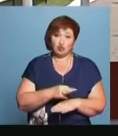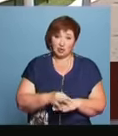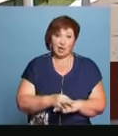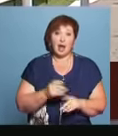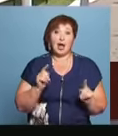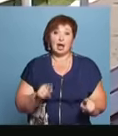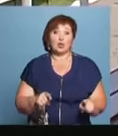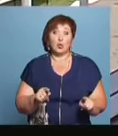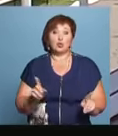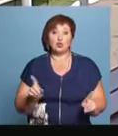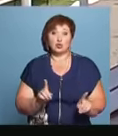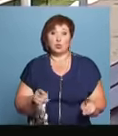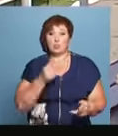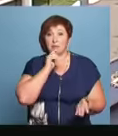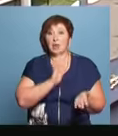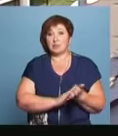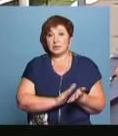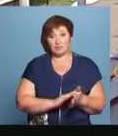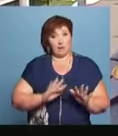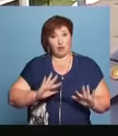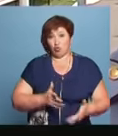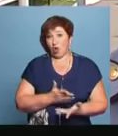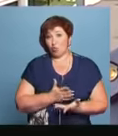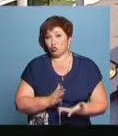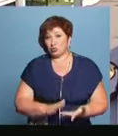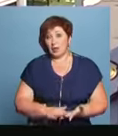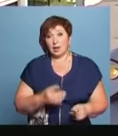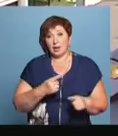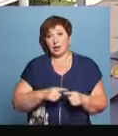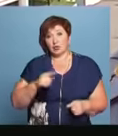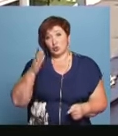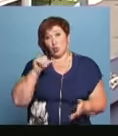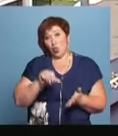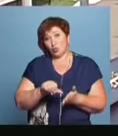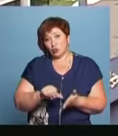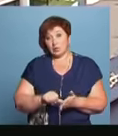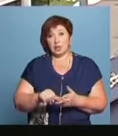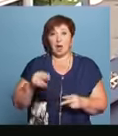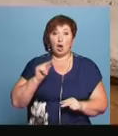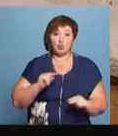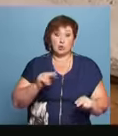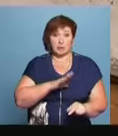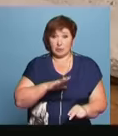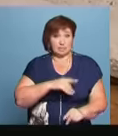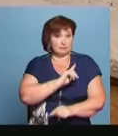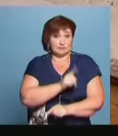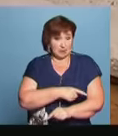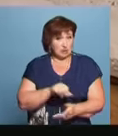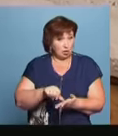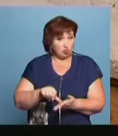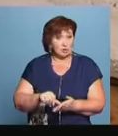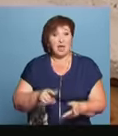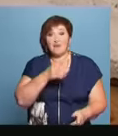что займу призовое место, не ожидал, потому что уровень, повторюсь, участников, конкурсантов был достаточно высокий. Всероссийский конкурс